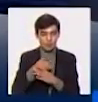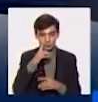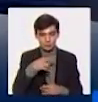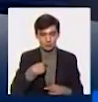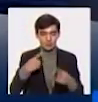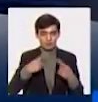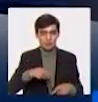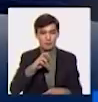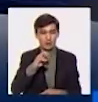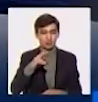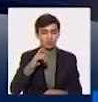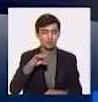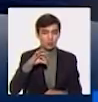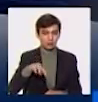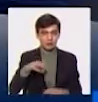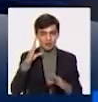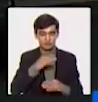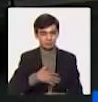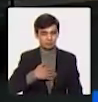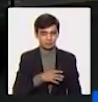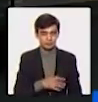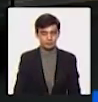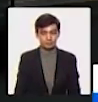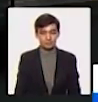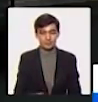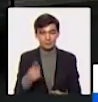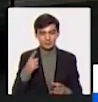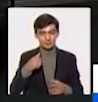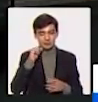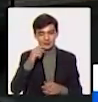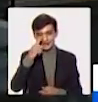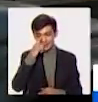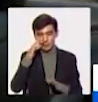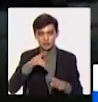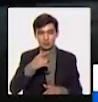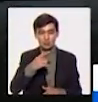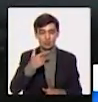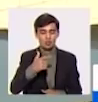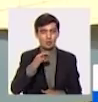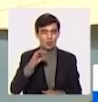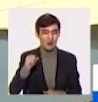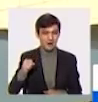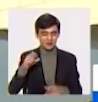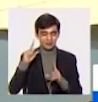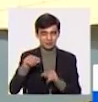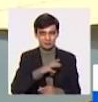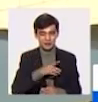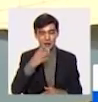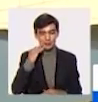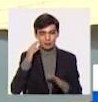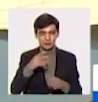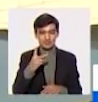банкротқа ұшыраймыз ба деп алаңдап отыр. Алғашқы борт күні кеше Үндістанның Гоа аралына жөнелтілген. Бүгін Алматыға аталмыш